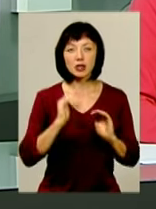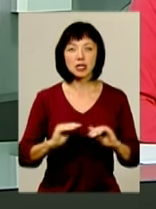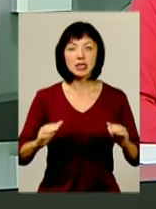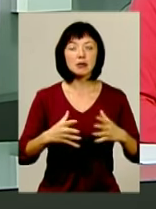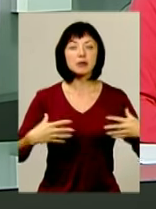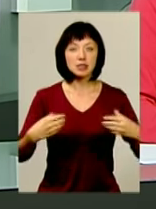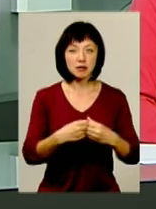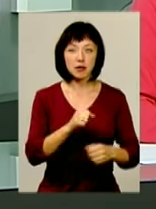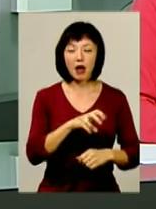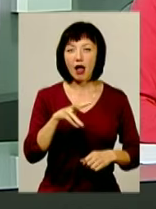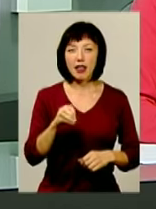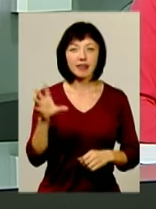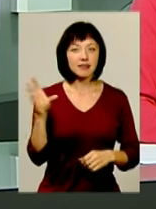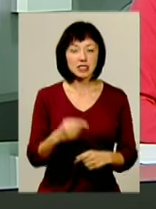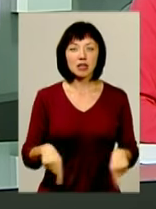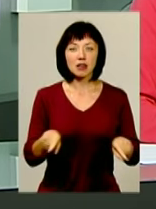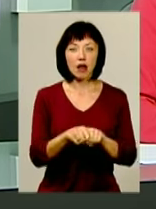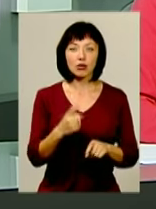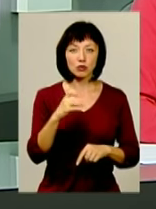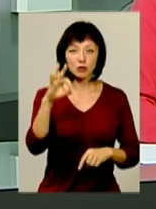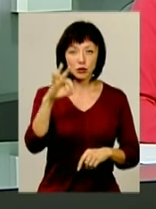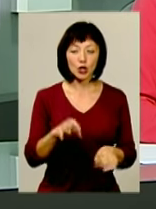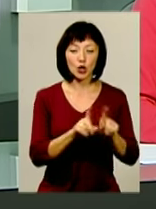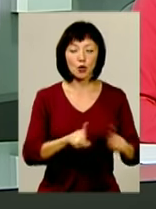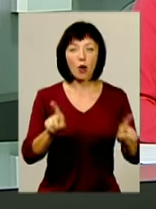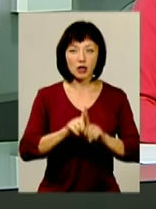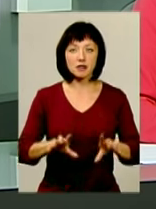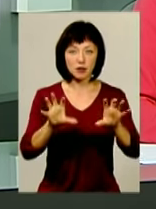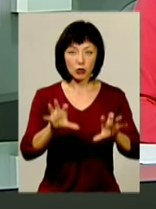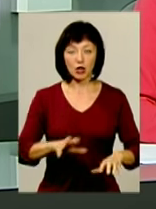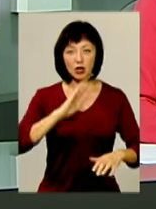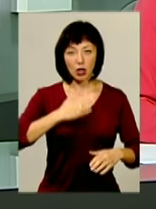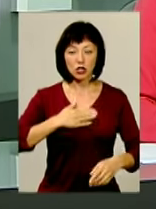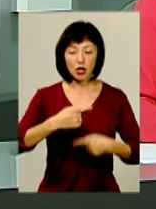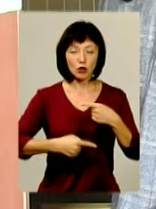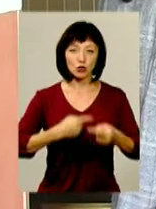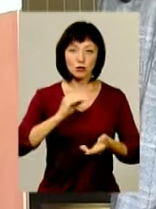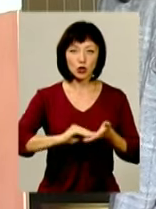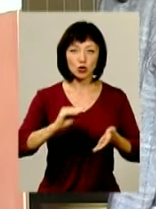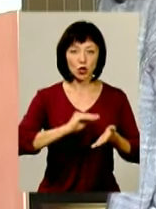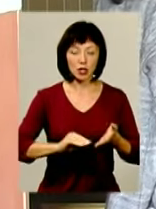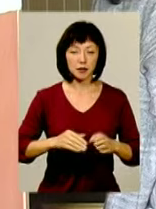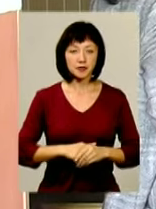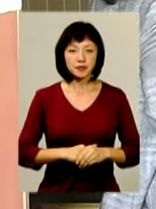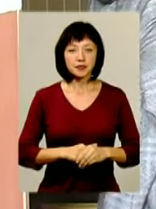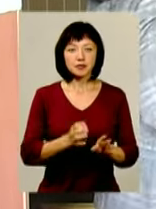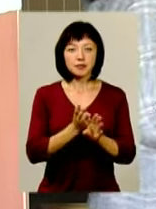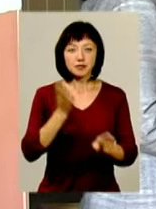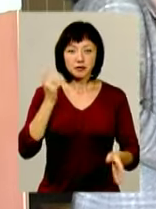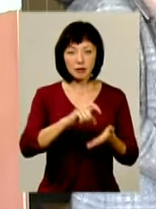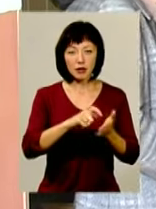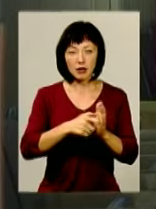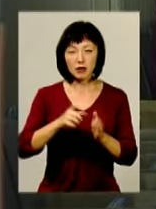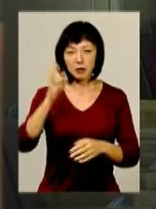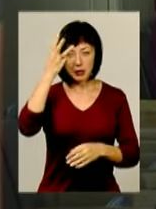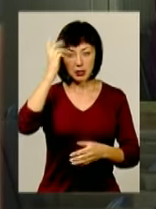сім'ям. Однак не все це так однозначно. Про нюанси у законодавстві – наш наступний сюжет. У чергах до кабінетів